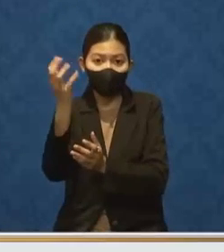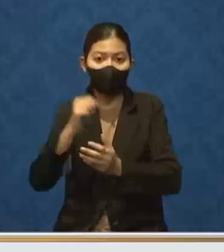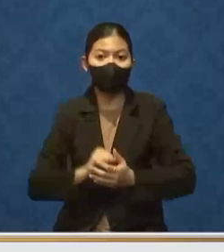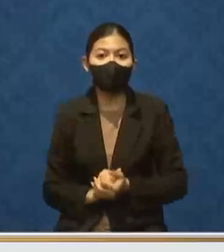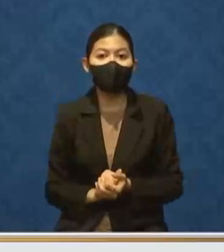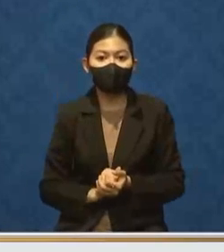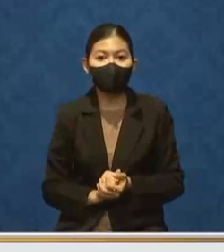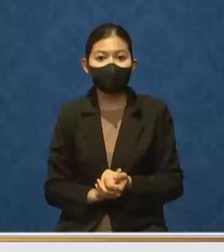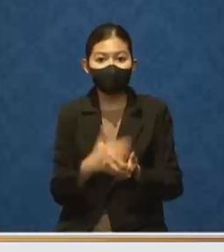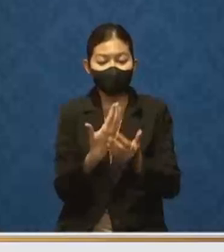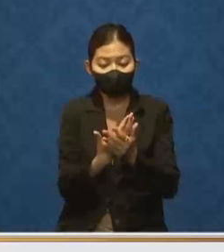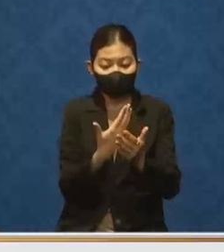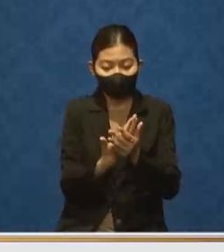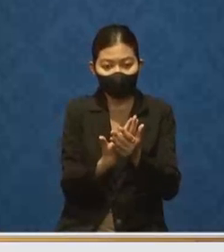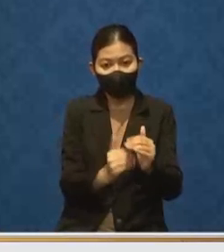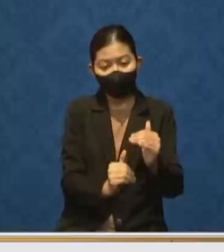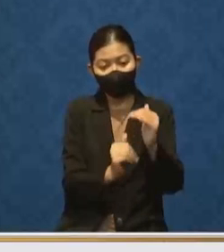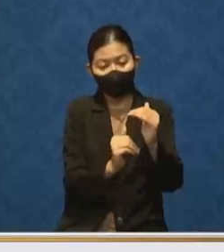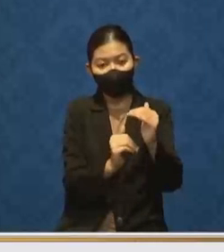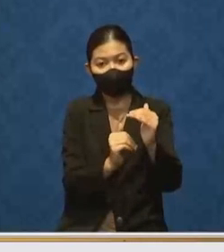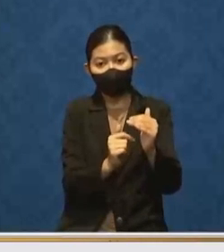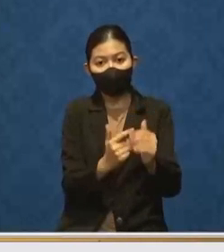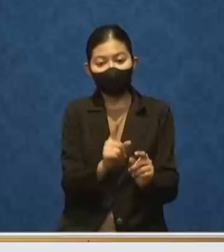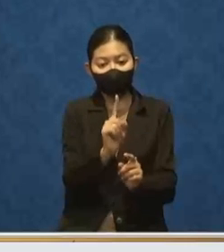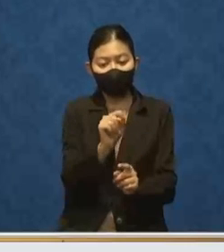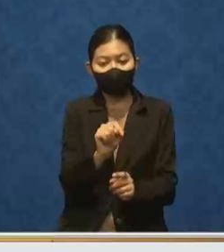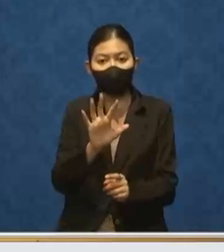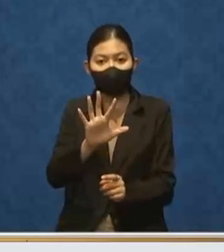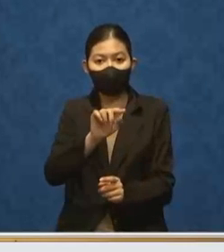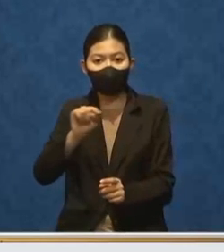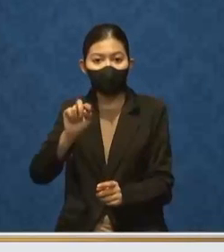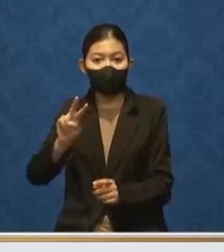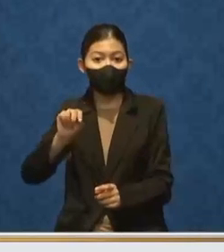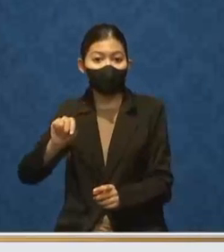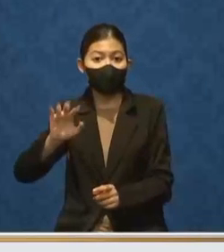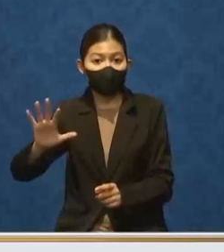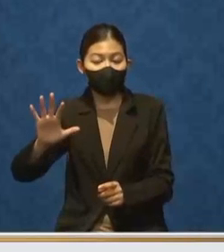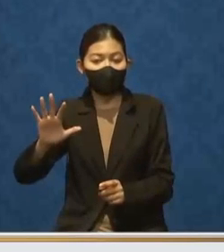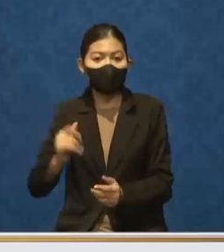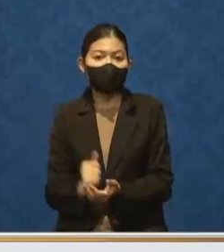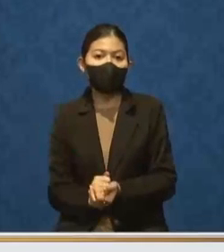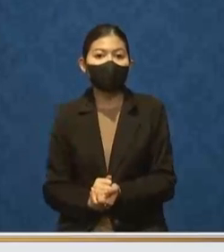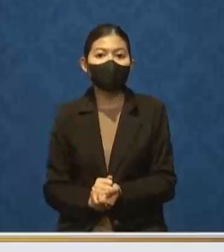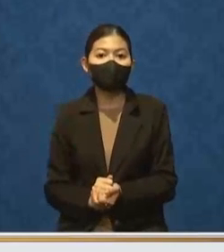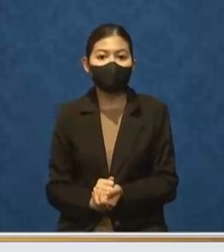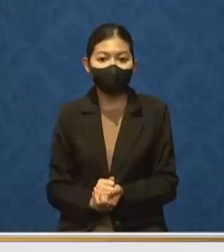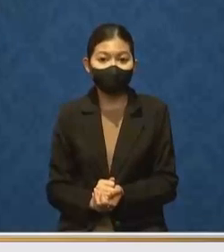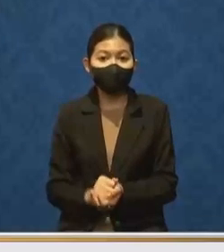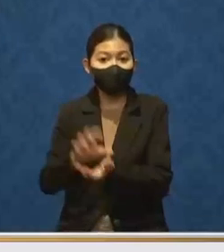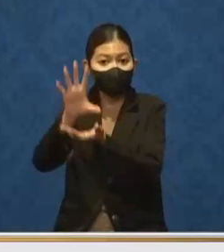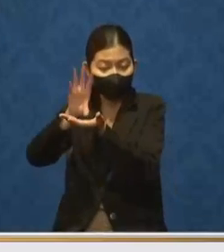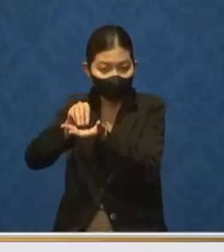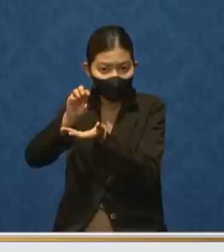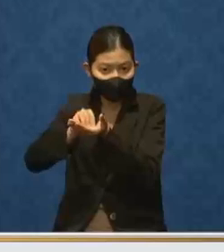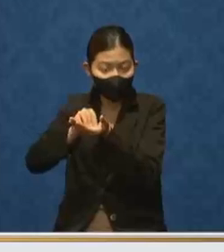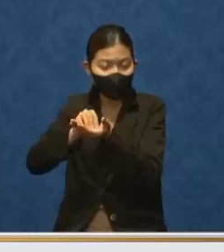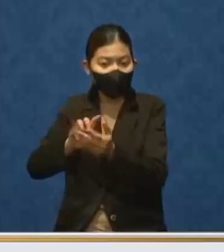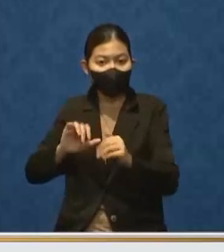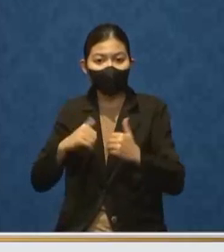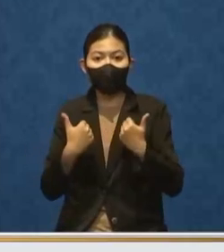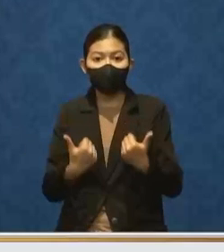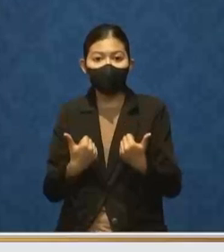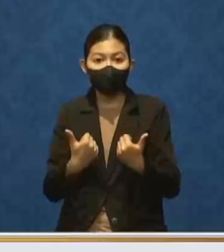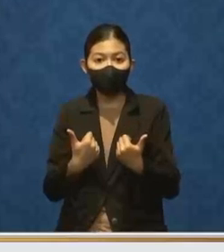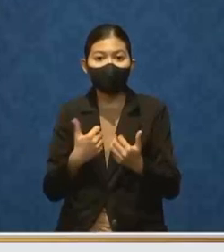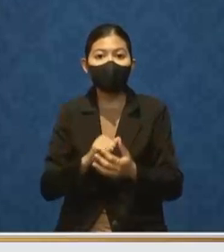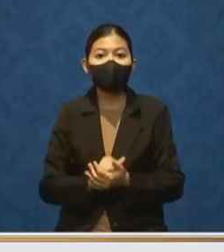ราเงินเฟ้อจะอยู่ในช่วงร้อยละ 1.5 ถึง 2.5 ทั้งนี้ข้อมูลล่าสุดของสำนักงานสภาพัฒนาการเศรษฐกิจและสังคมแห่ง